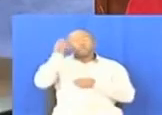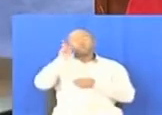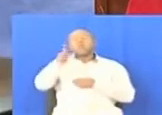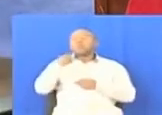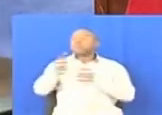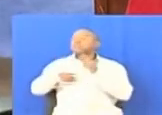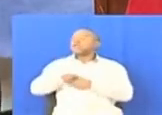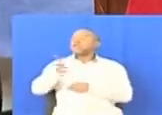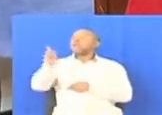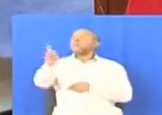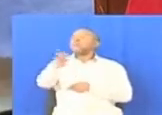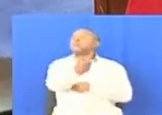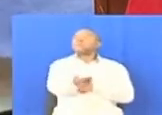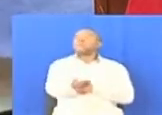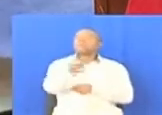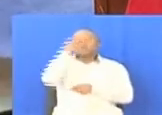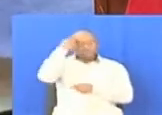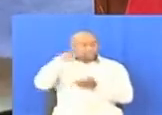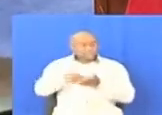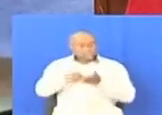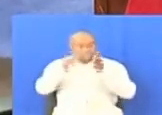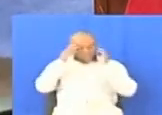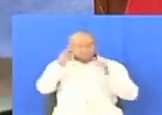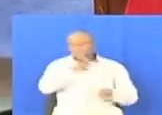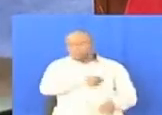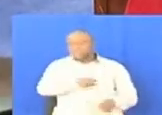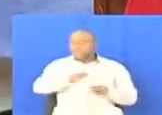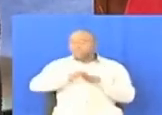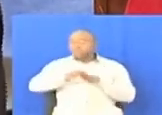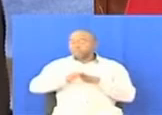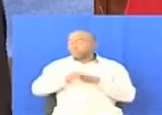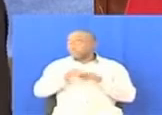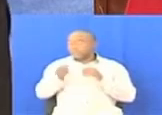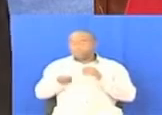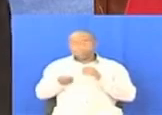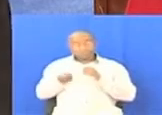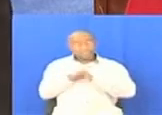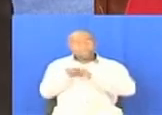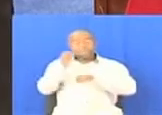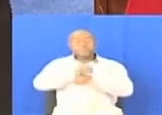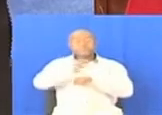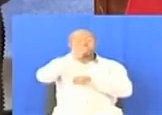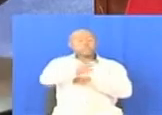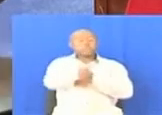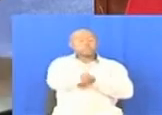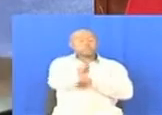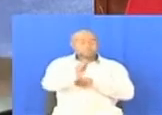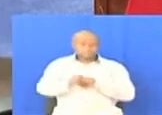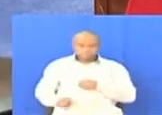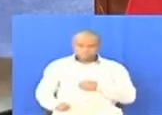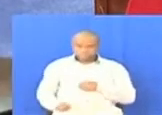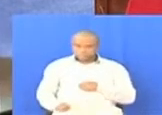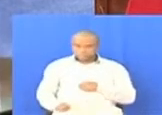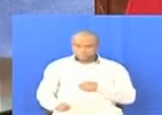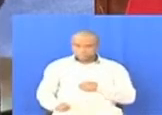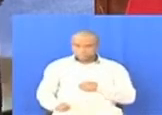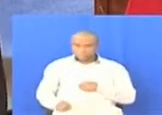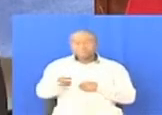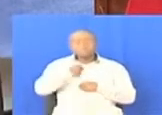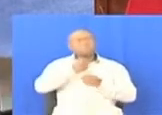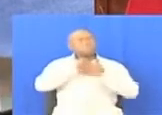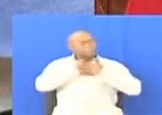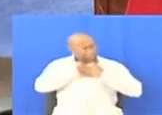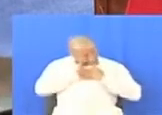utakuepo. Ndio maana Mheshimiwa Rais akatumia mbinu zake kama azimio linavyosema. Mheshimiwa Speaker, tumeiga mno. Mimi nampongeza sana Mheshimiwa